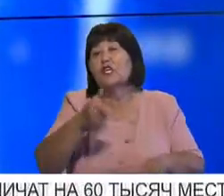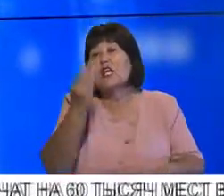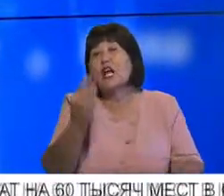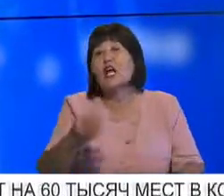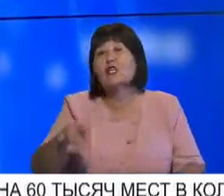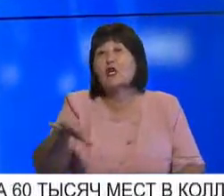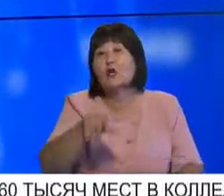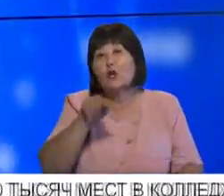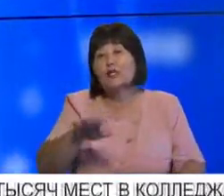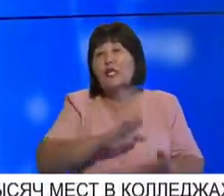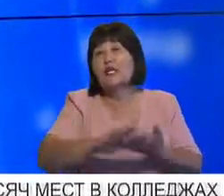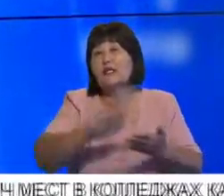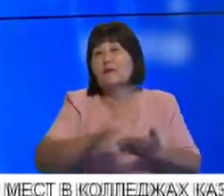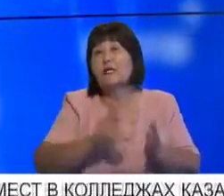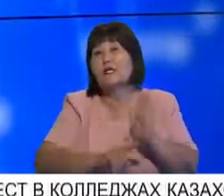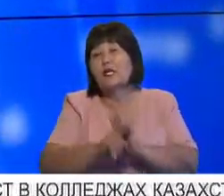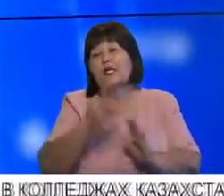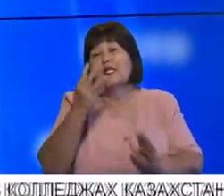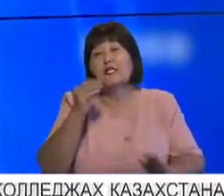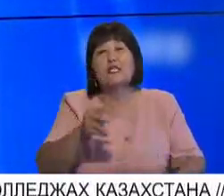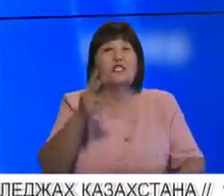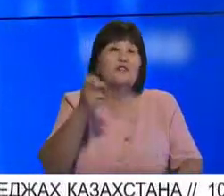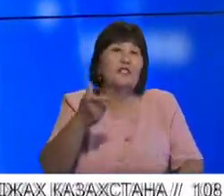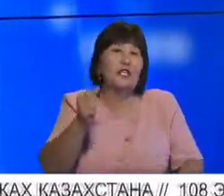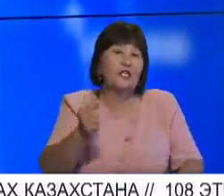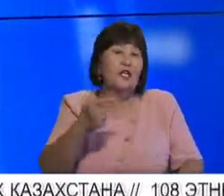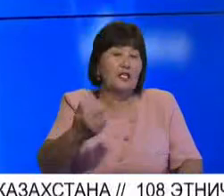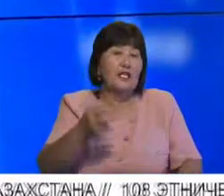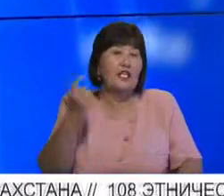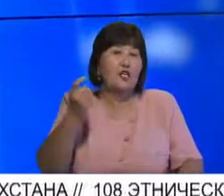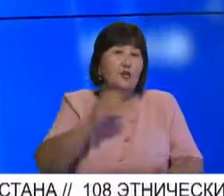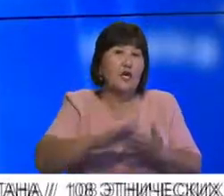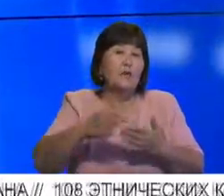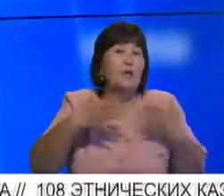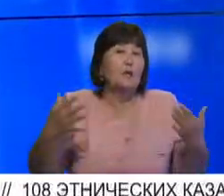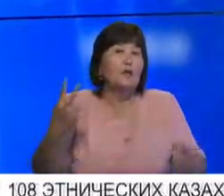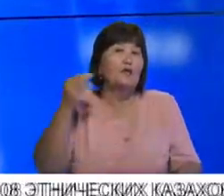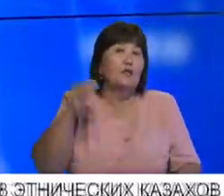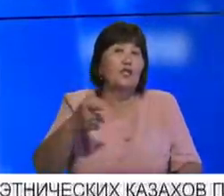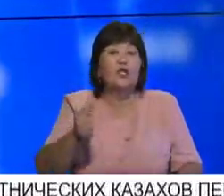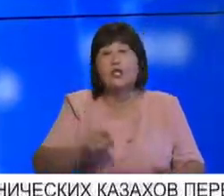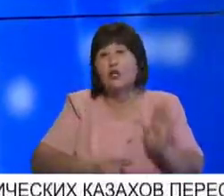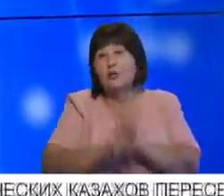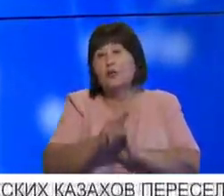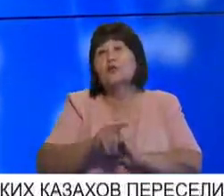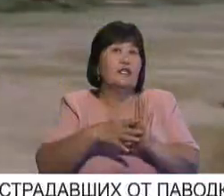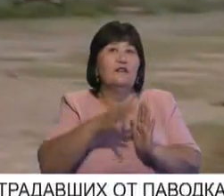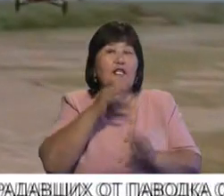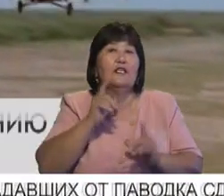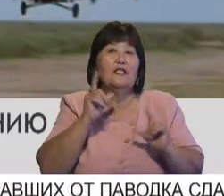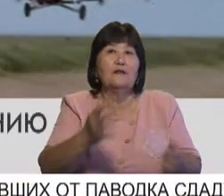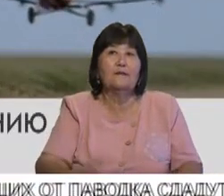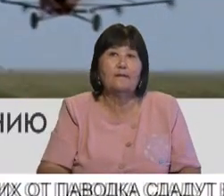районе здесь дезинфекции подлежат 3200 геров из них химическая обработка свыше 2000 гектаров проводится дельтапланом